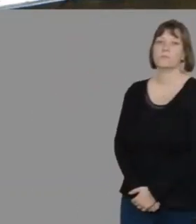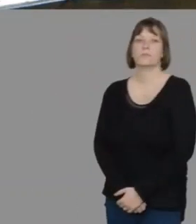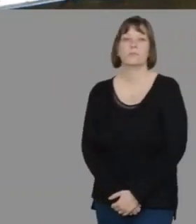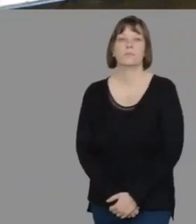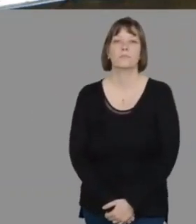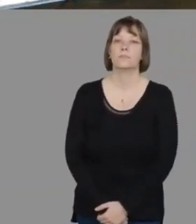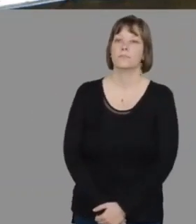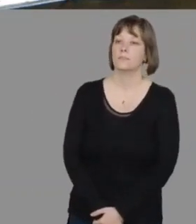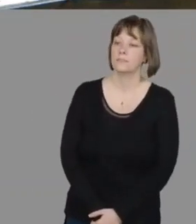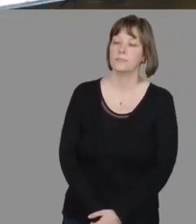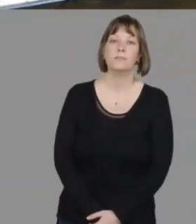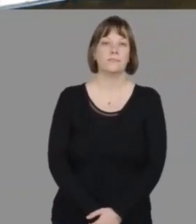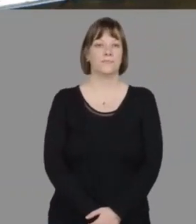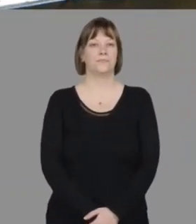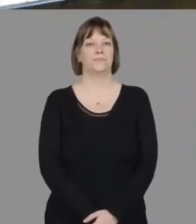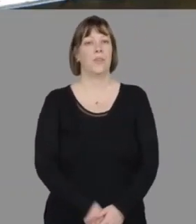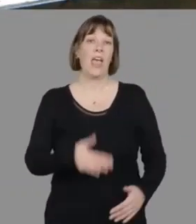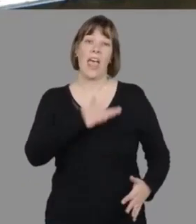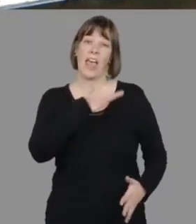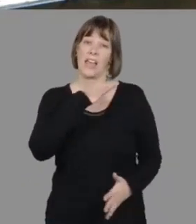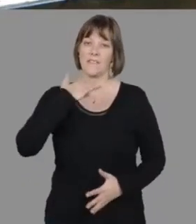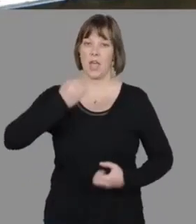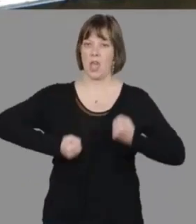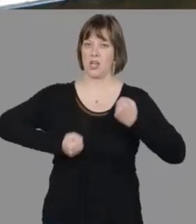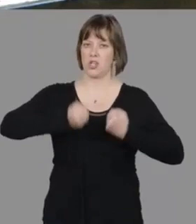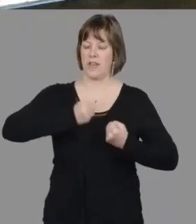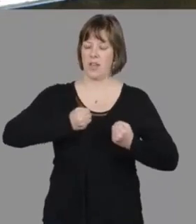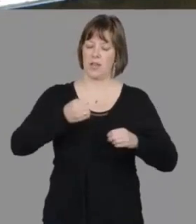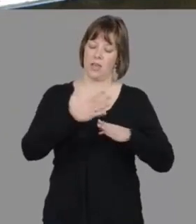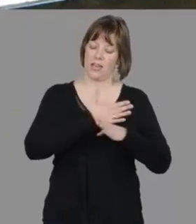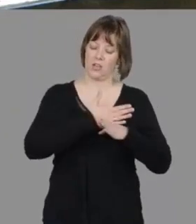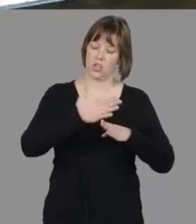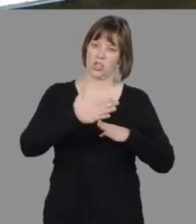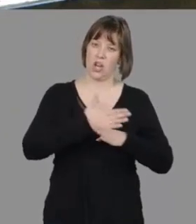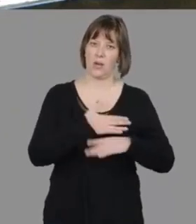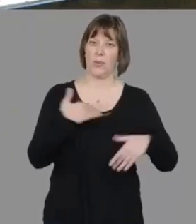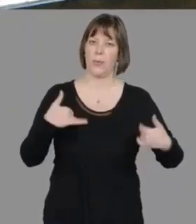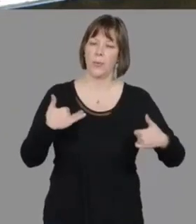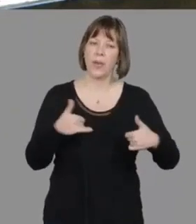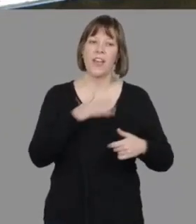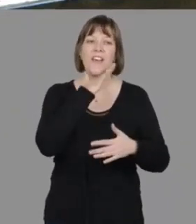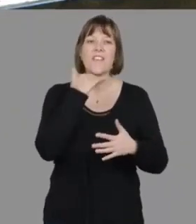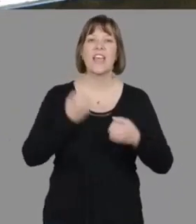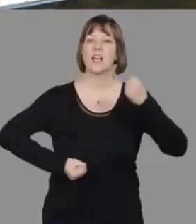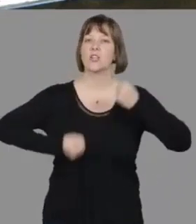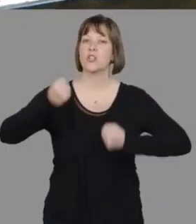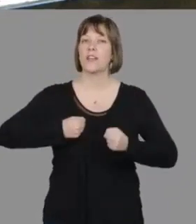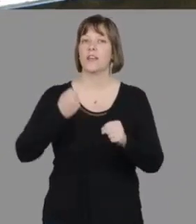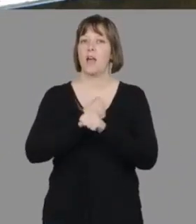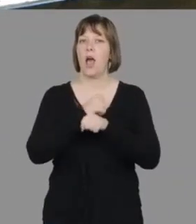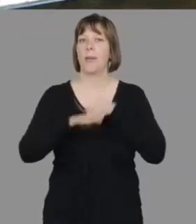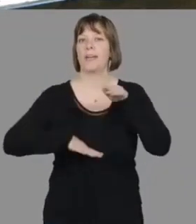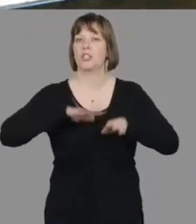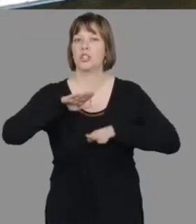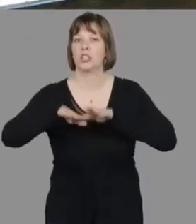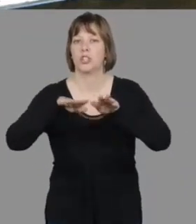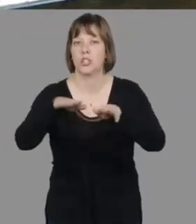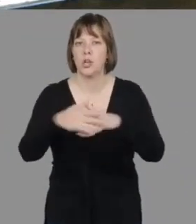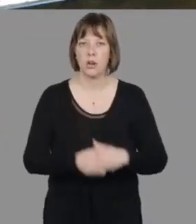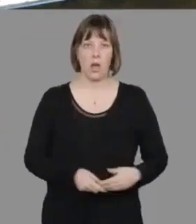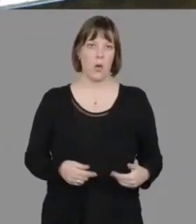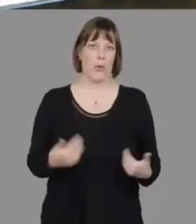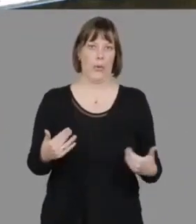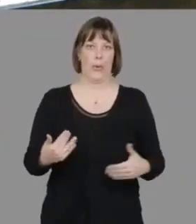Es waren viele schwierige Entscheidungen. Es waren viele schwierige Arbeitsschritte. Es ging viel